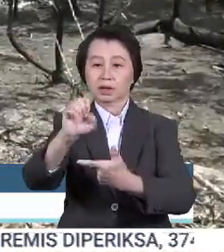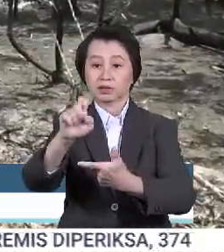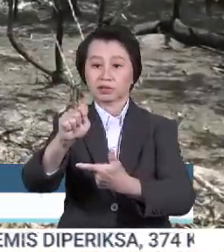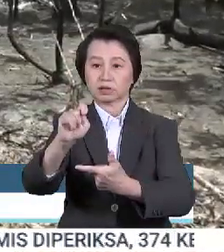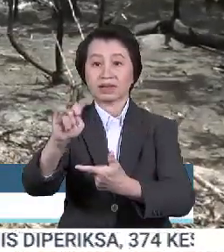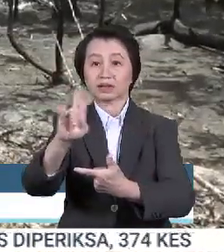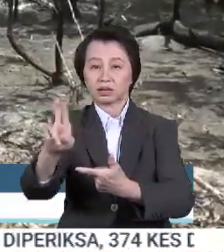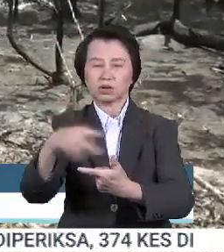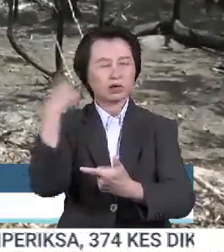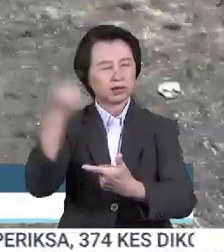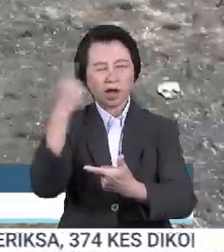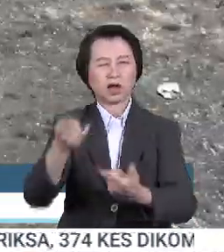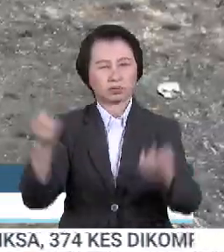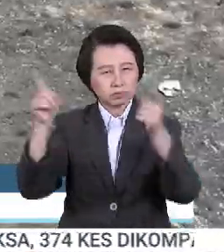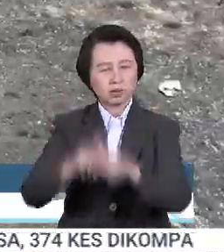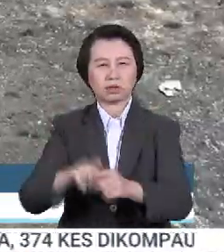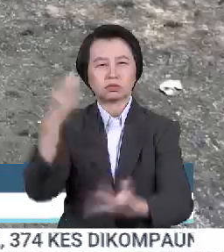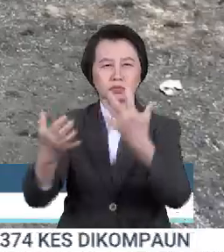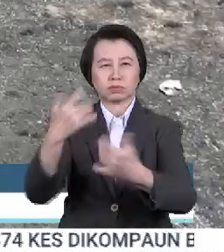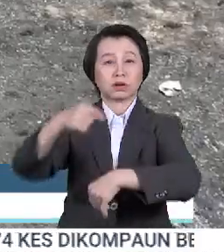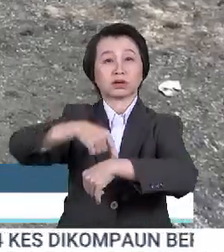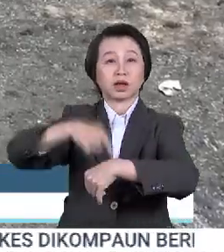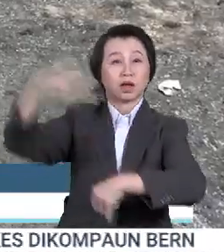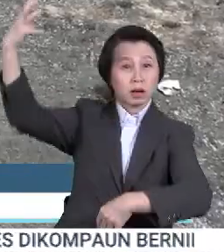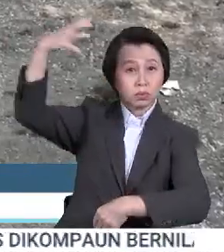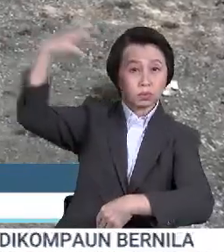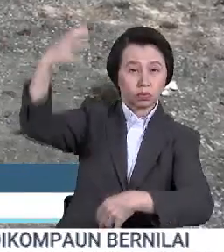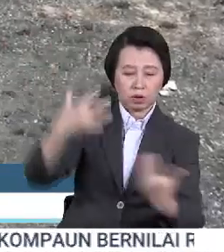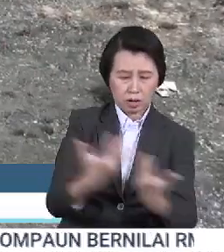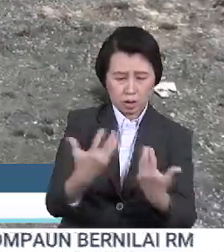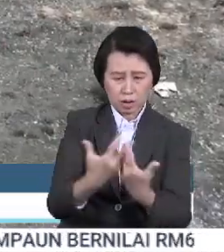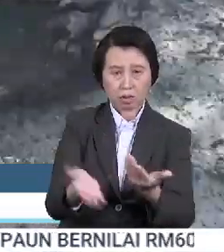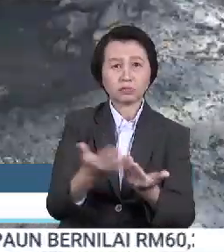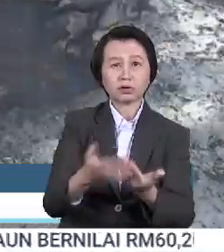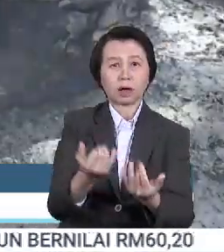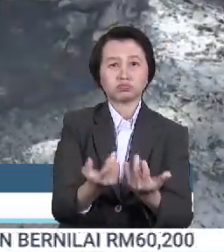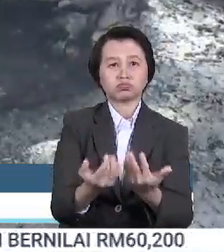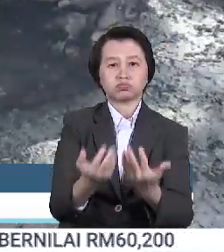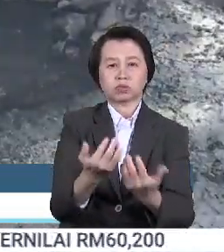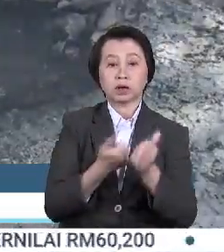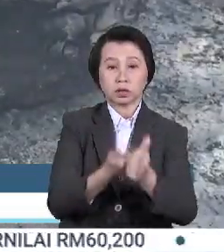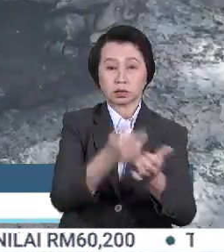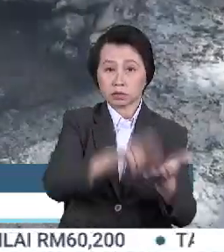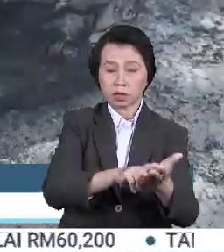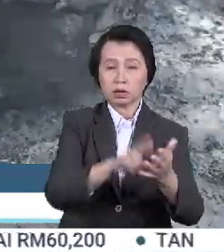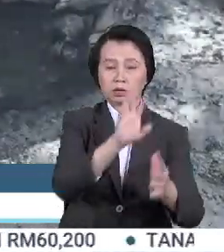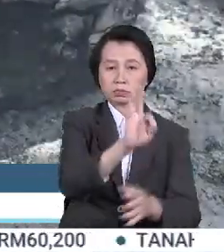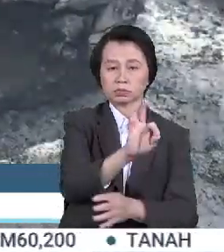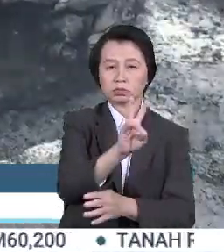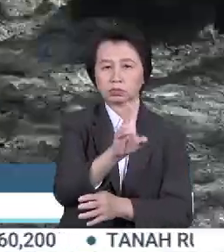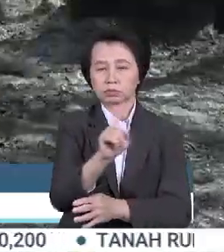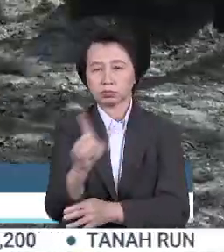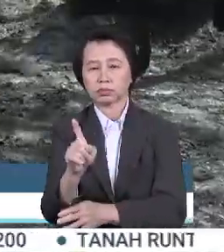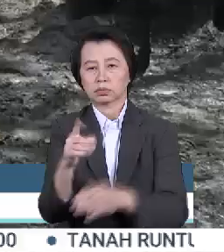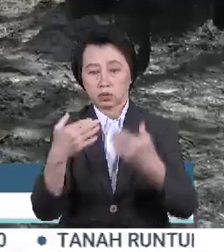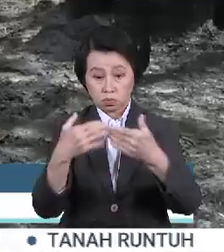berlaku kebakaran semasa cuaca panas keadaan itu menyebabkan Lalang mudah terbakar mengikut rekod 794 kes kebakaran